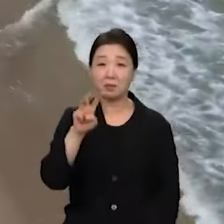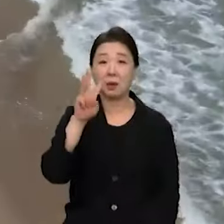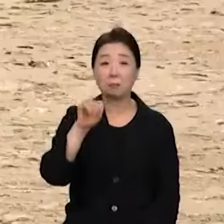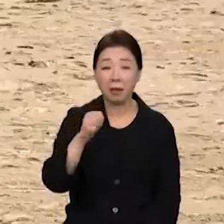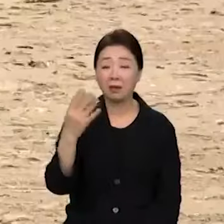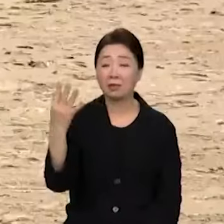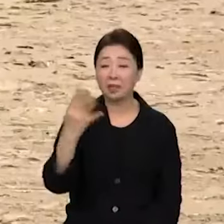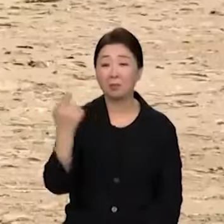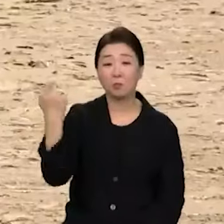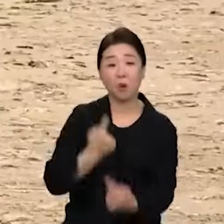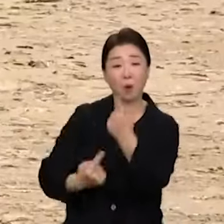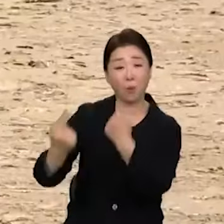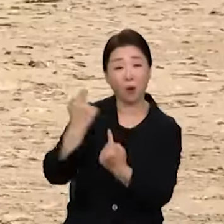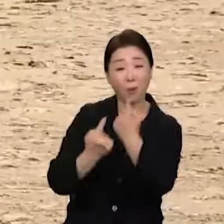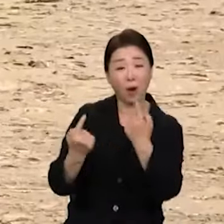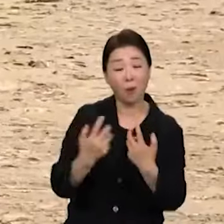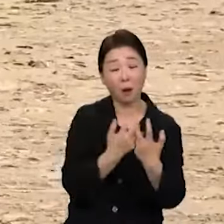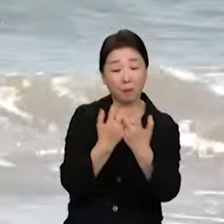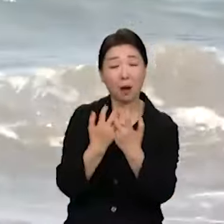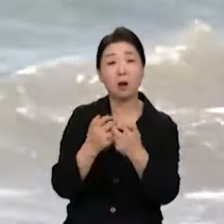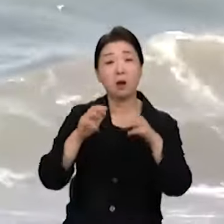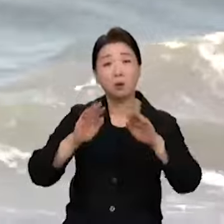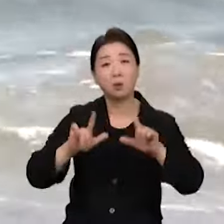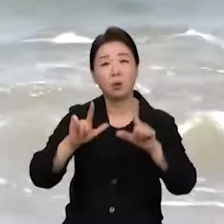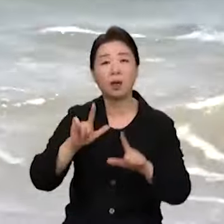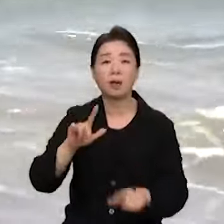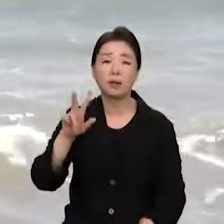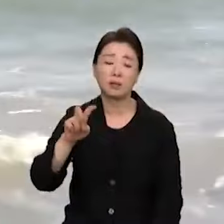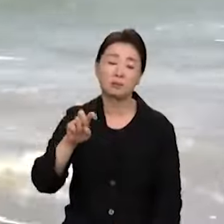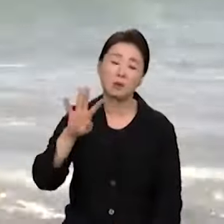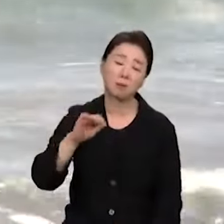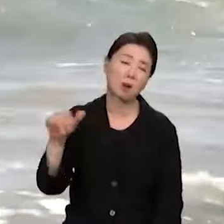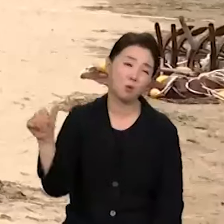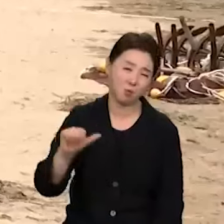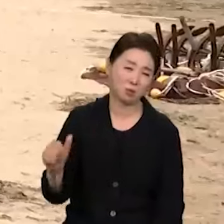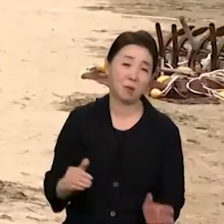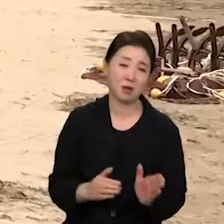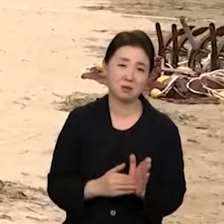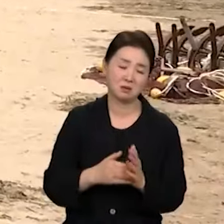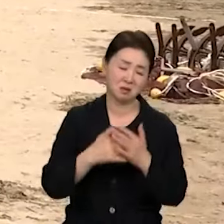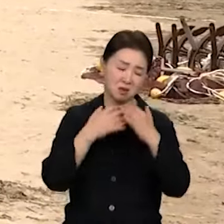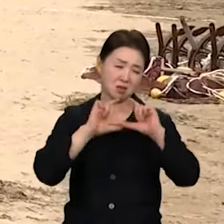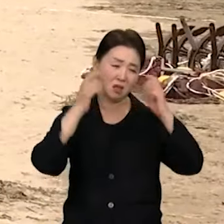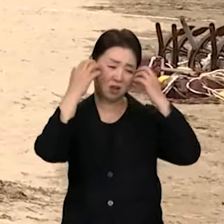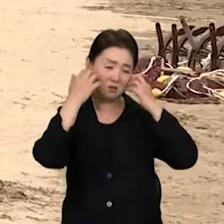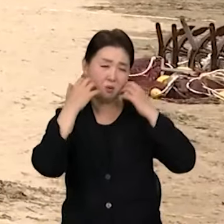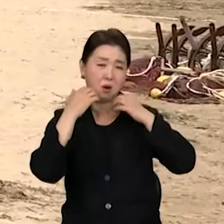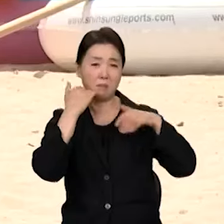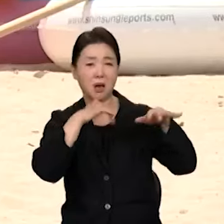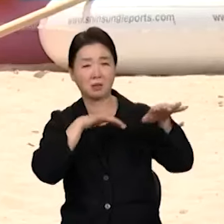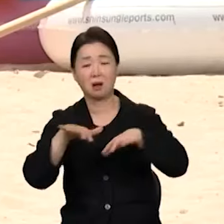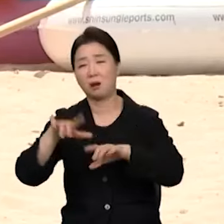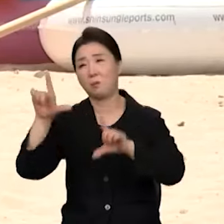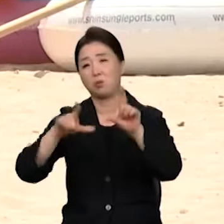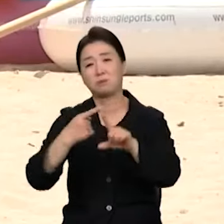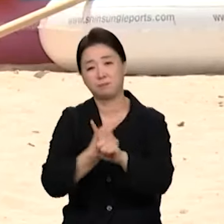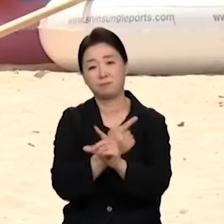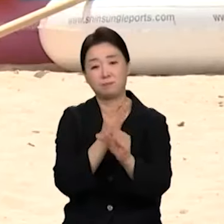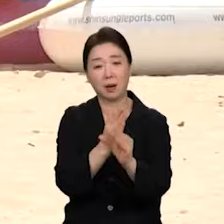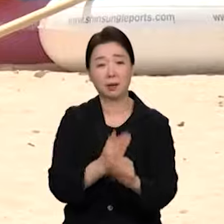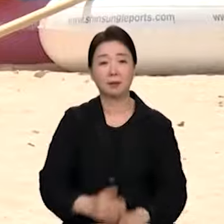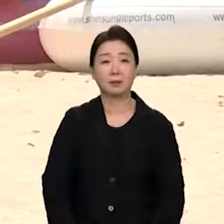명이 찾았는데 올해 28만 5천 명을 기록했습니다. 너무 더운 날씨가 바닷가 풍경까지 바꿔놓고